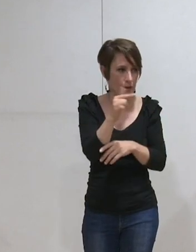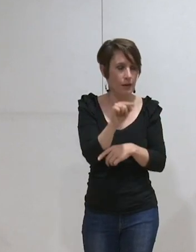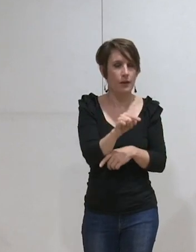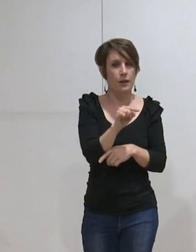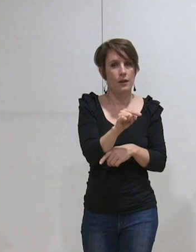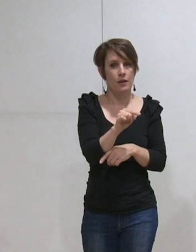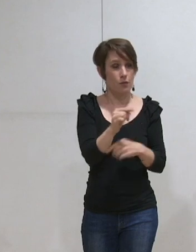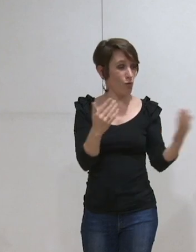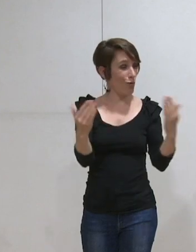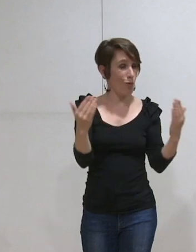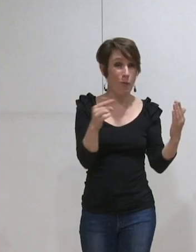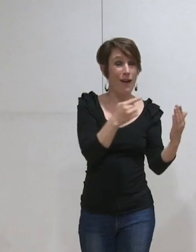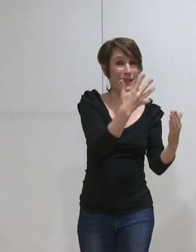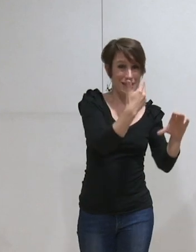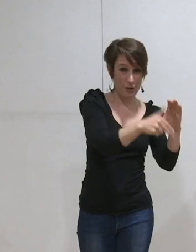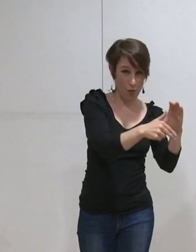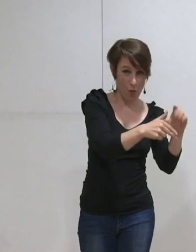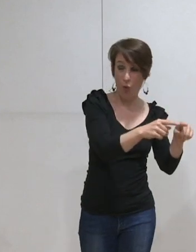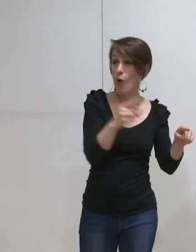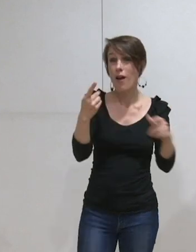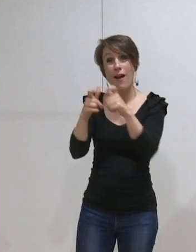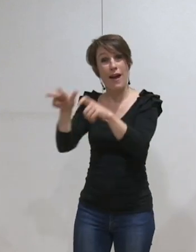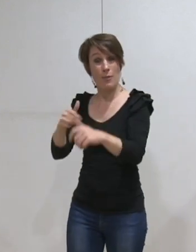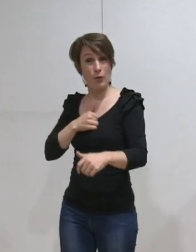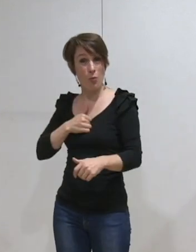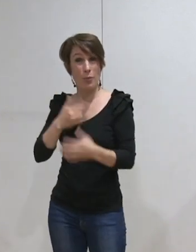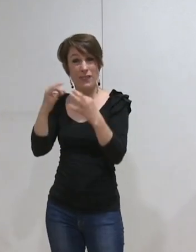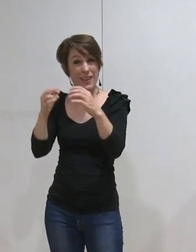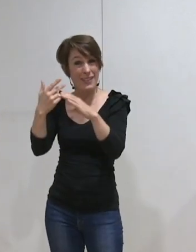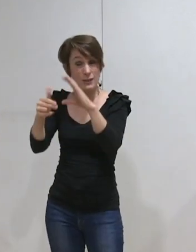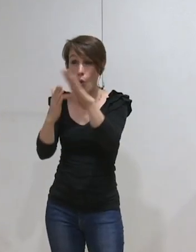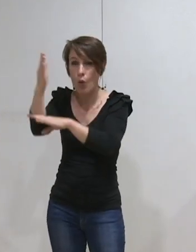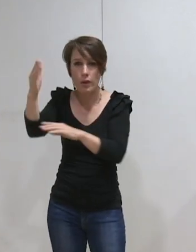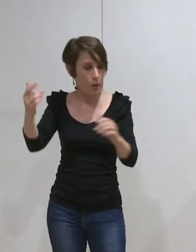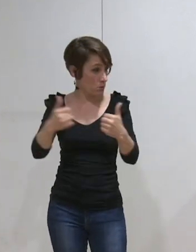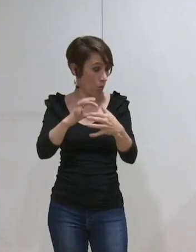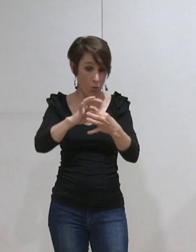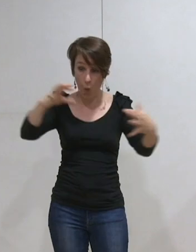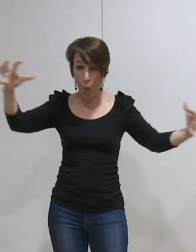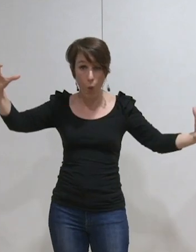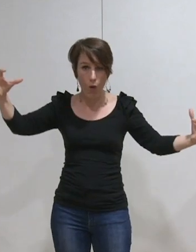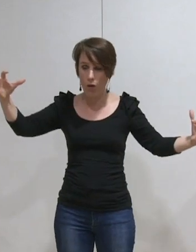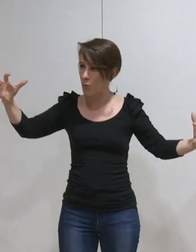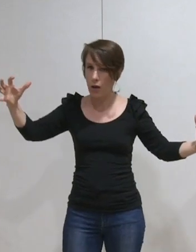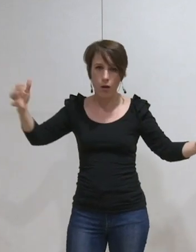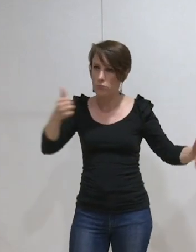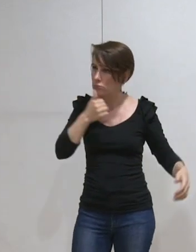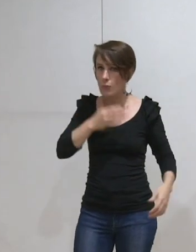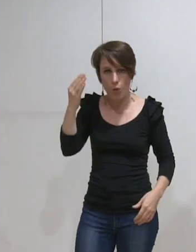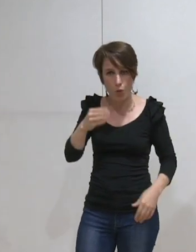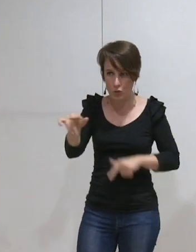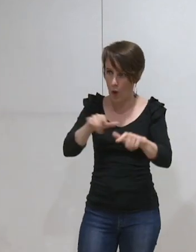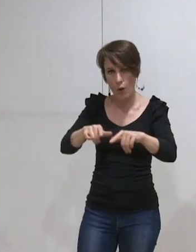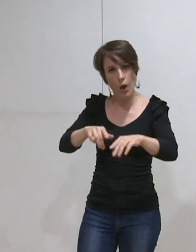différentiel entre ces 5 € le M Carr et les plus de 10 fait qu'on a là évidemment un besoin de loyer réglementés donc un